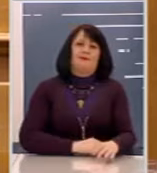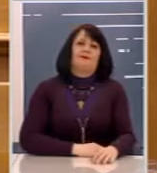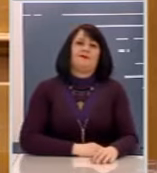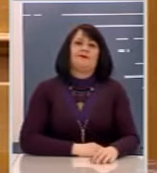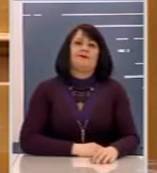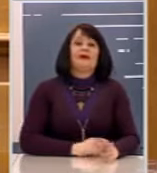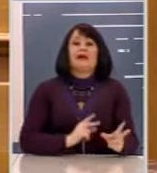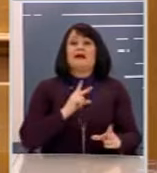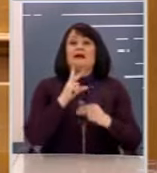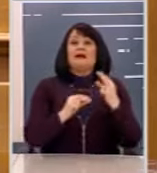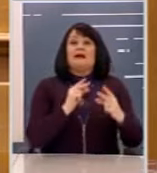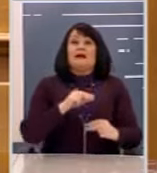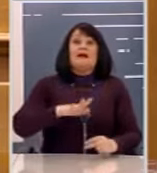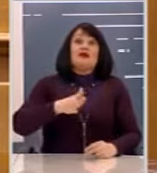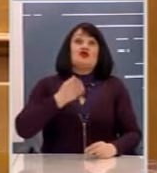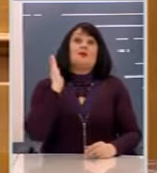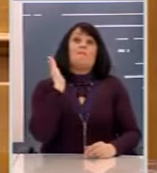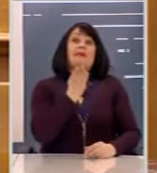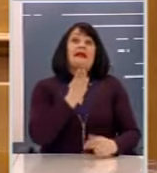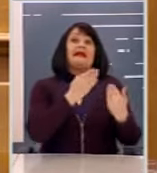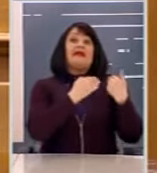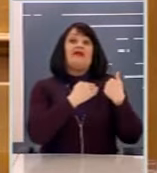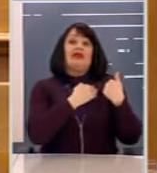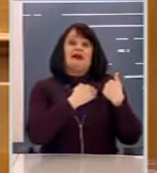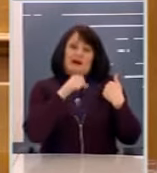είναι οι ενδεχόμενες ποινικές ευθύνες